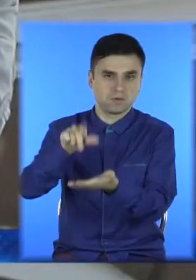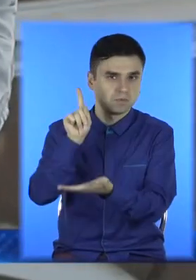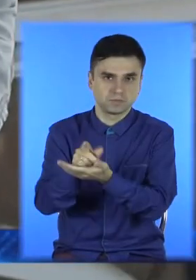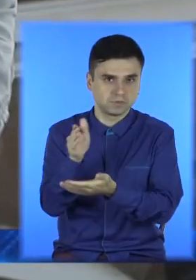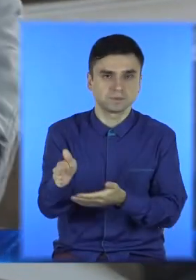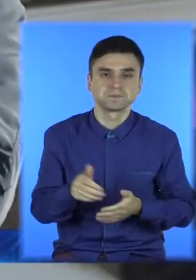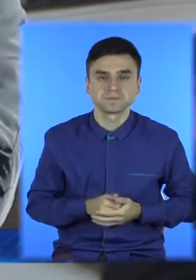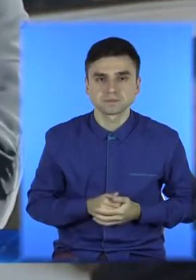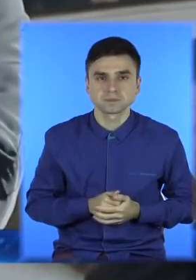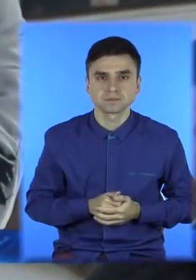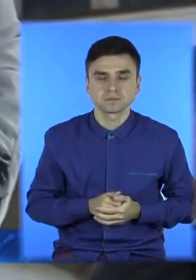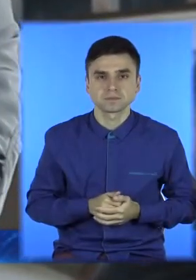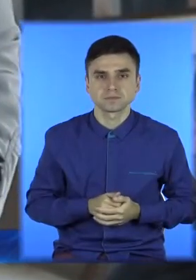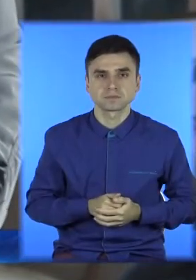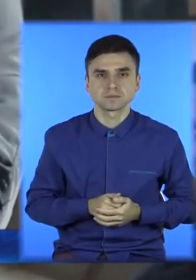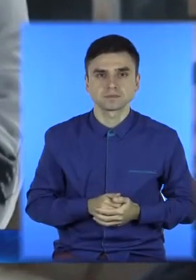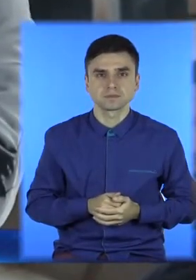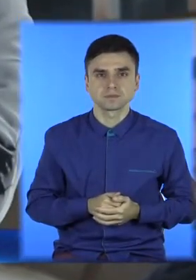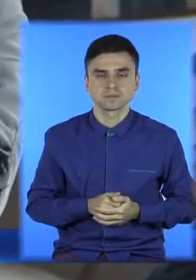Все не так.